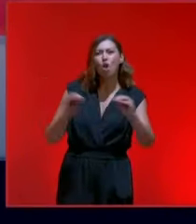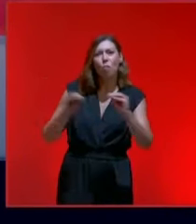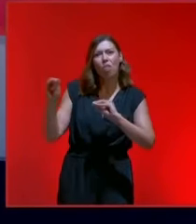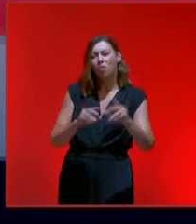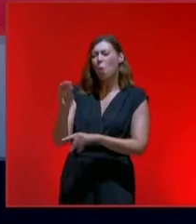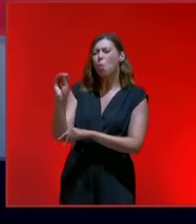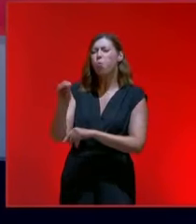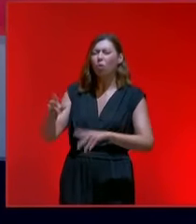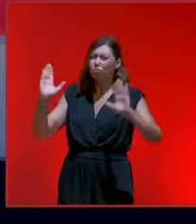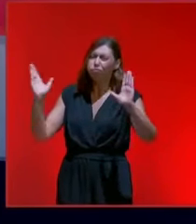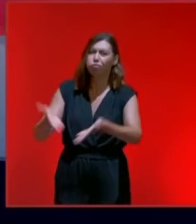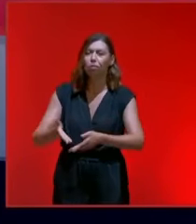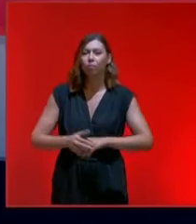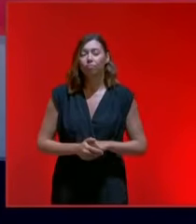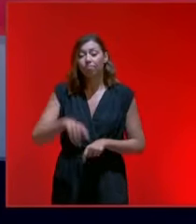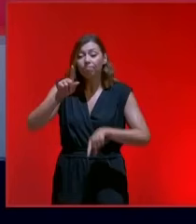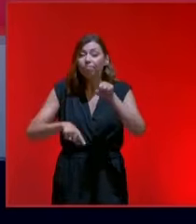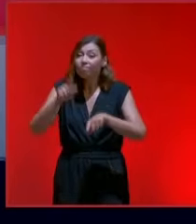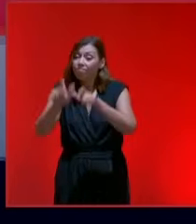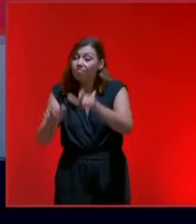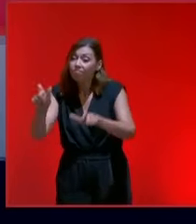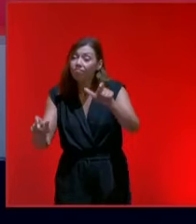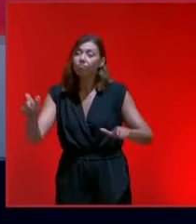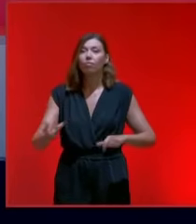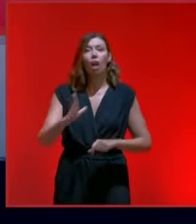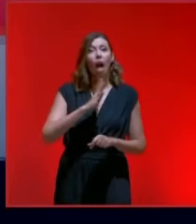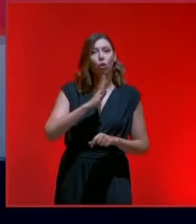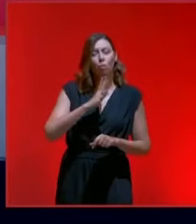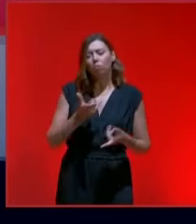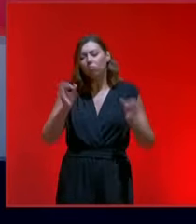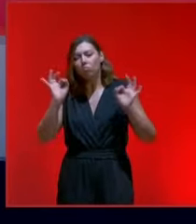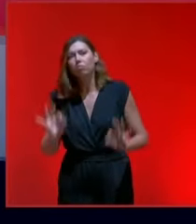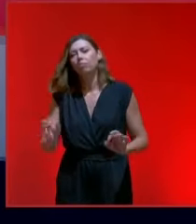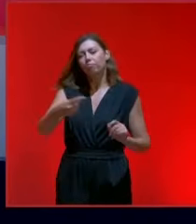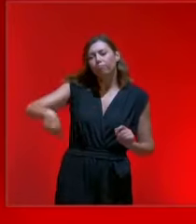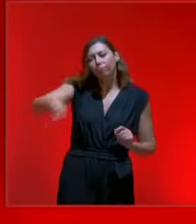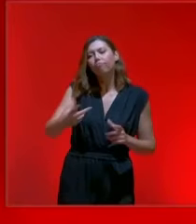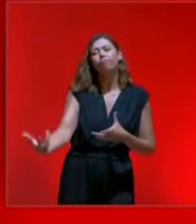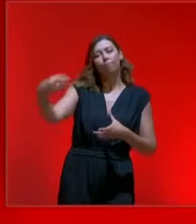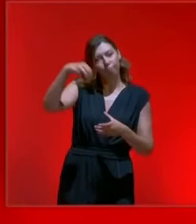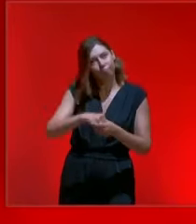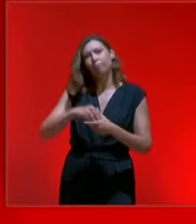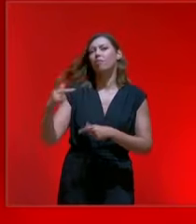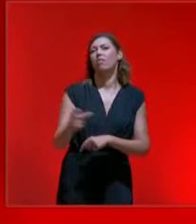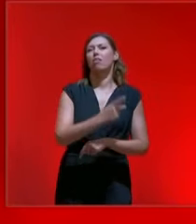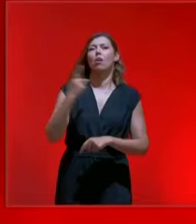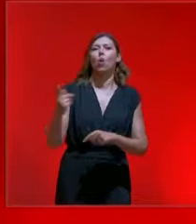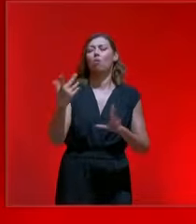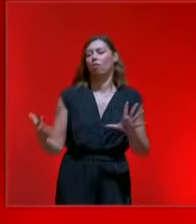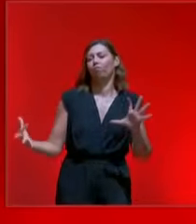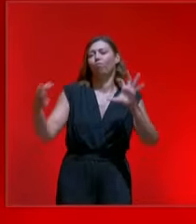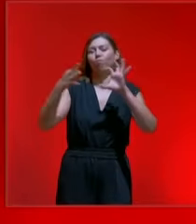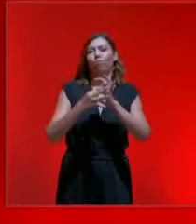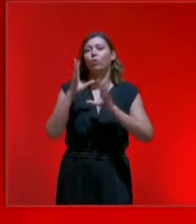άνθρωποι οι οποίοι αυτονόητα ανήκουν στην κοινωνική συμμαχία που πρέπει να χτίσουμε για να βαδίσει η Ελλάδα στον δρόμο